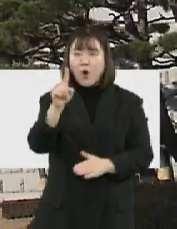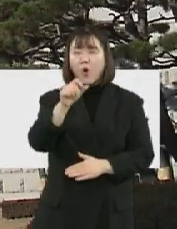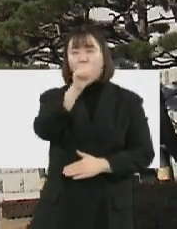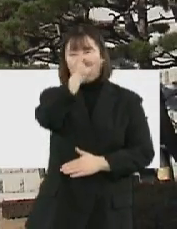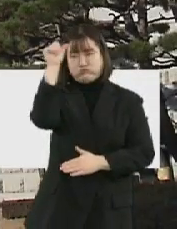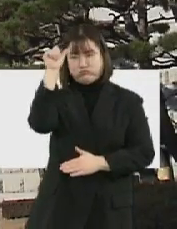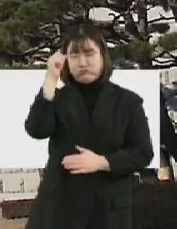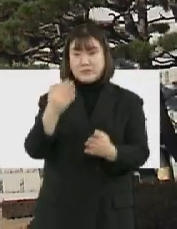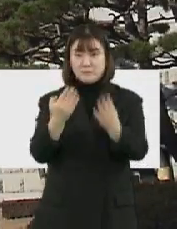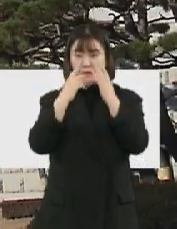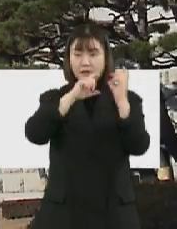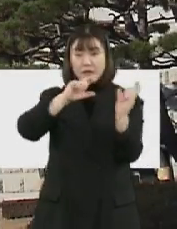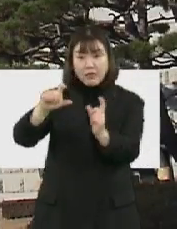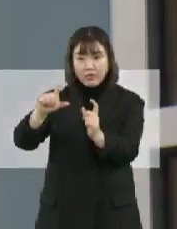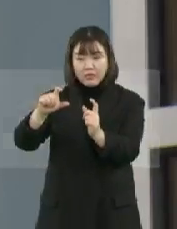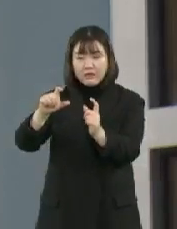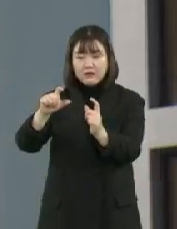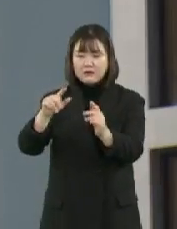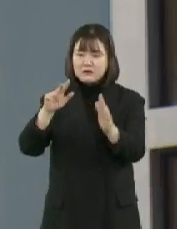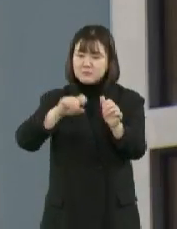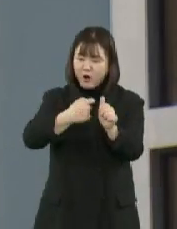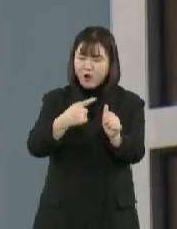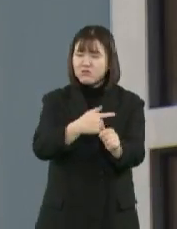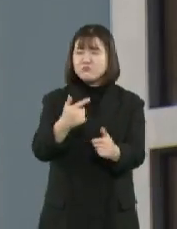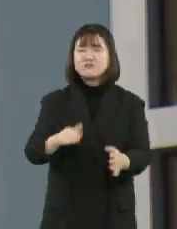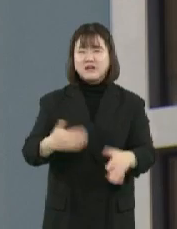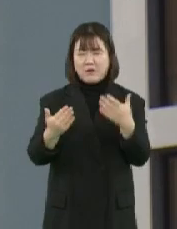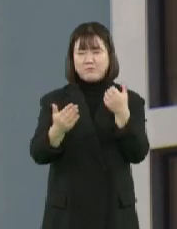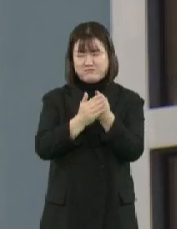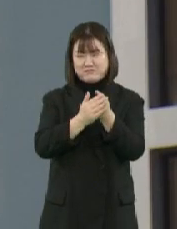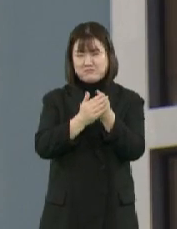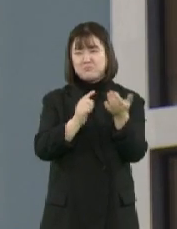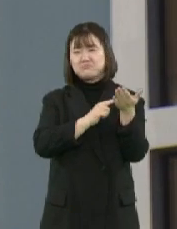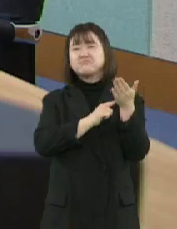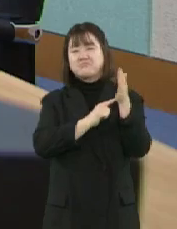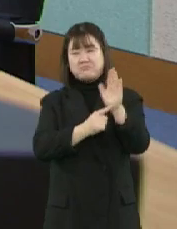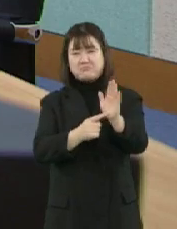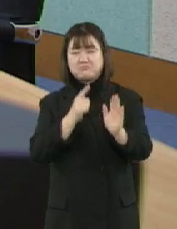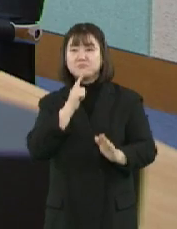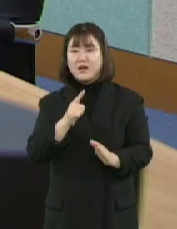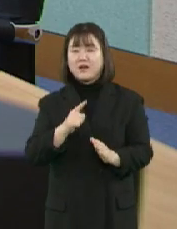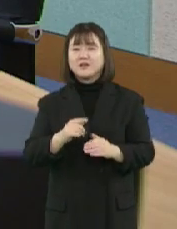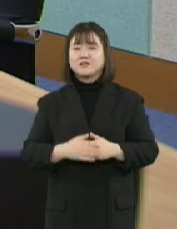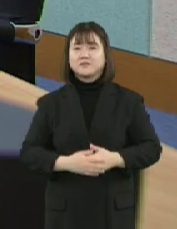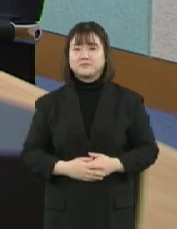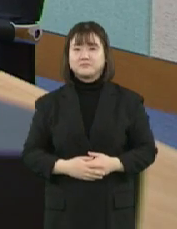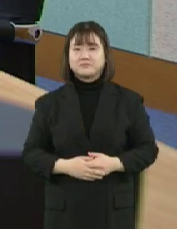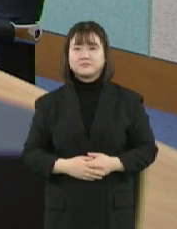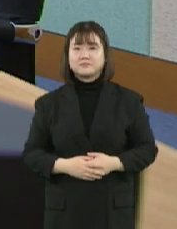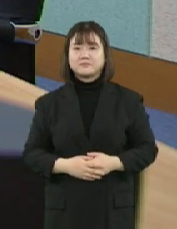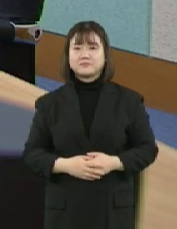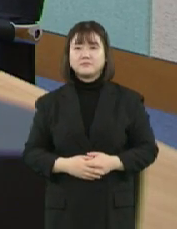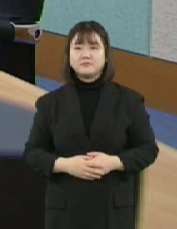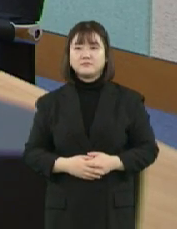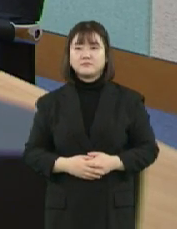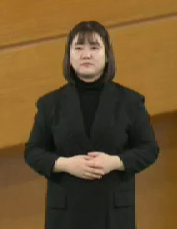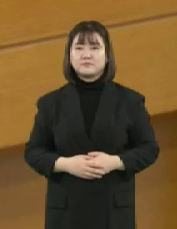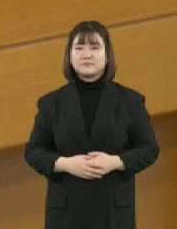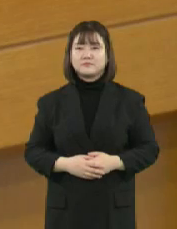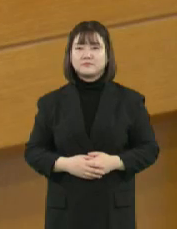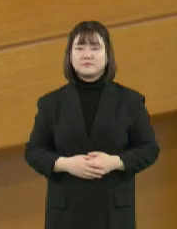무기징역을 구형 했던 검찰은 형량이 너무 가볍다는 양 형 부당 취지로 항소 이유를 밝혔습니다